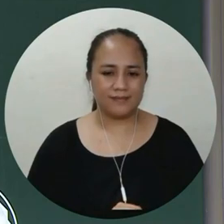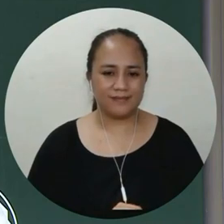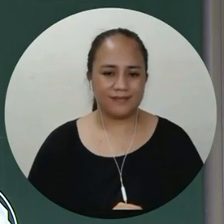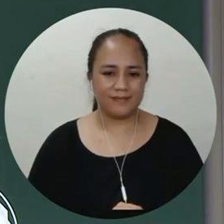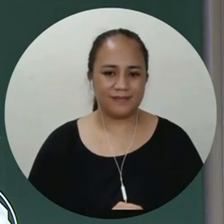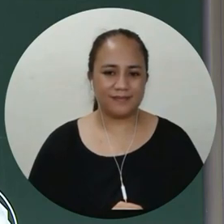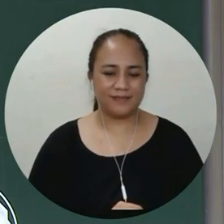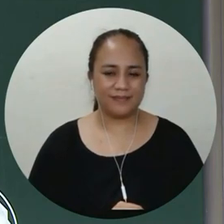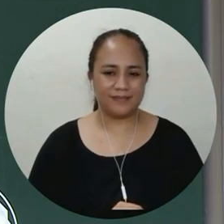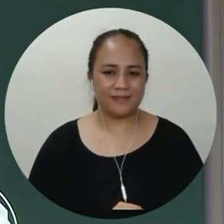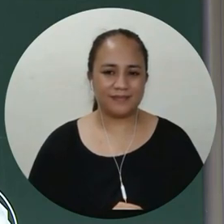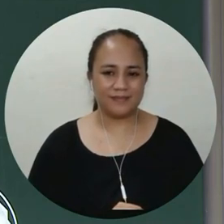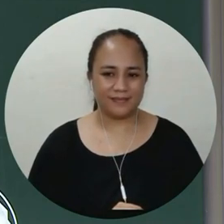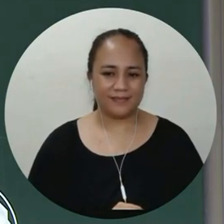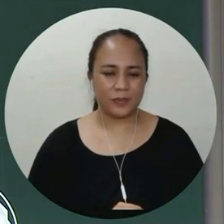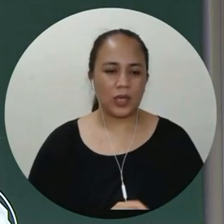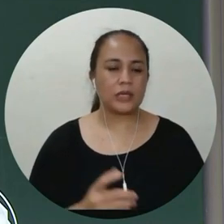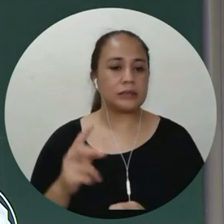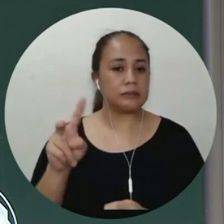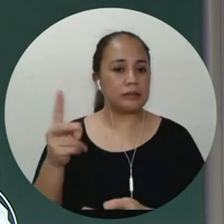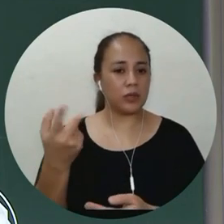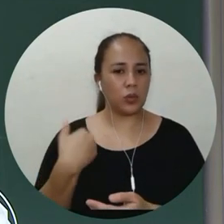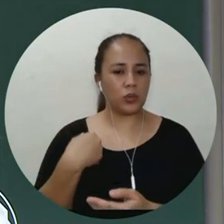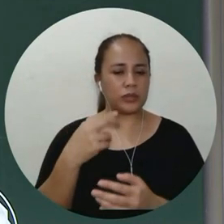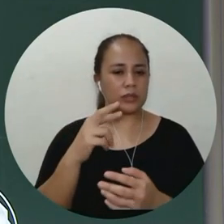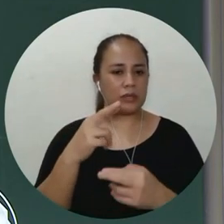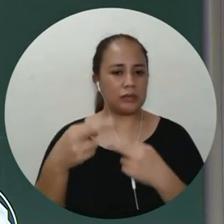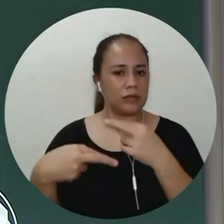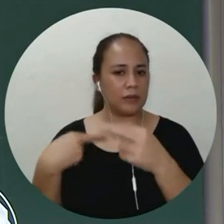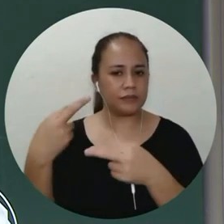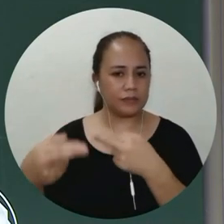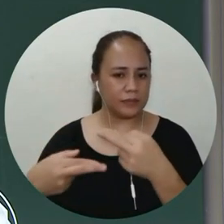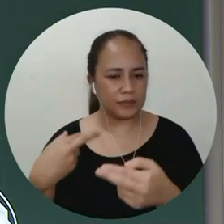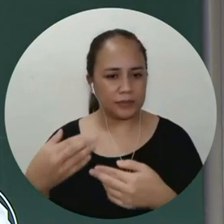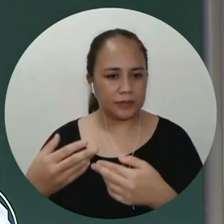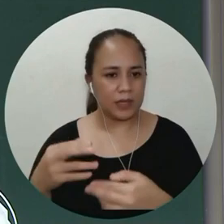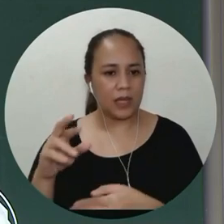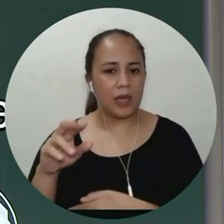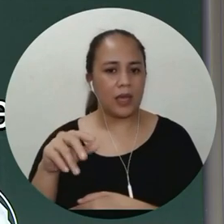Remnant 플랫폼입니다. And second is the Remnant platform.